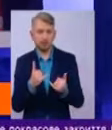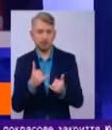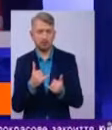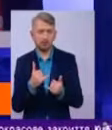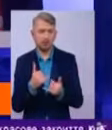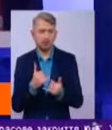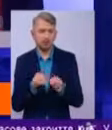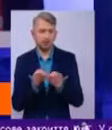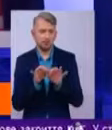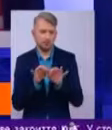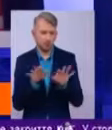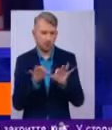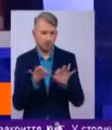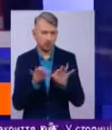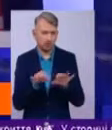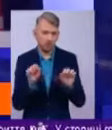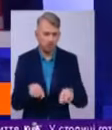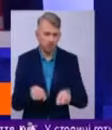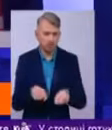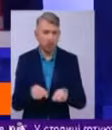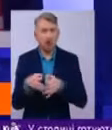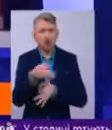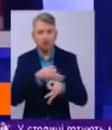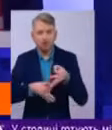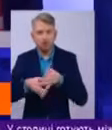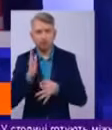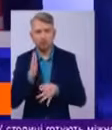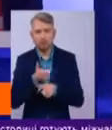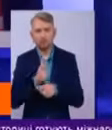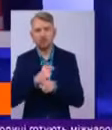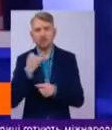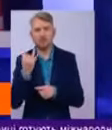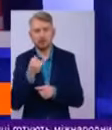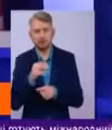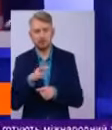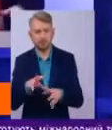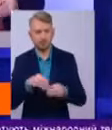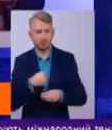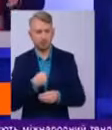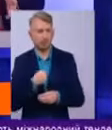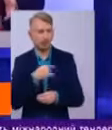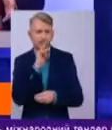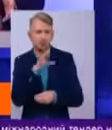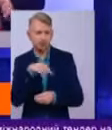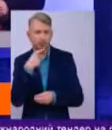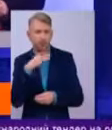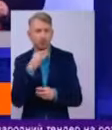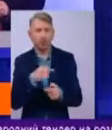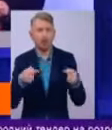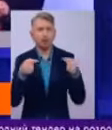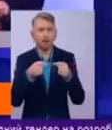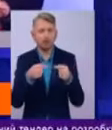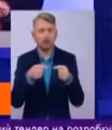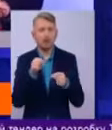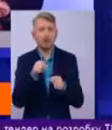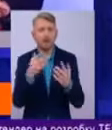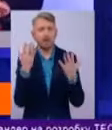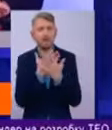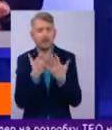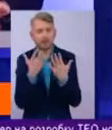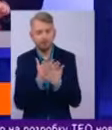що сказати, дискусія була би, принаймні, цікавішою, ніж зі мною, тому я не буду говорити про конкретно цей